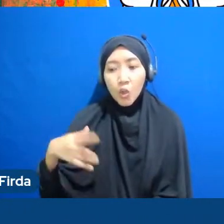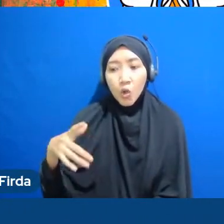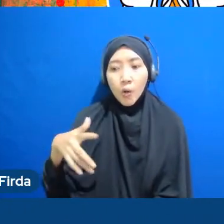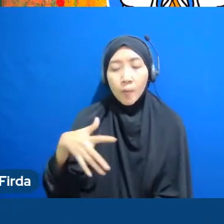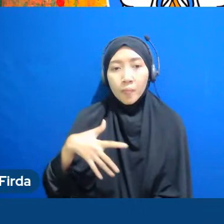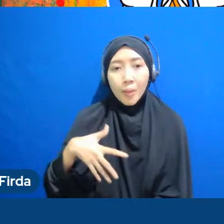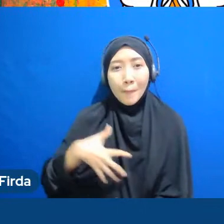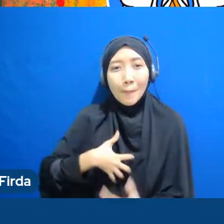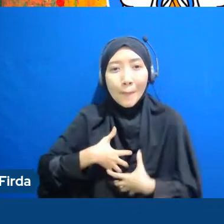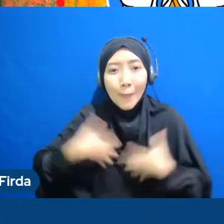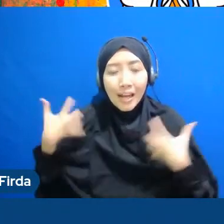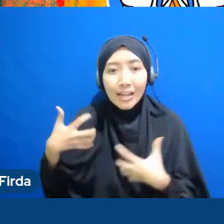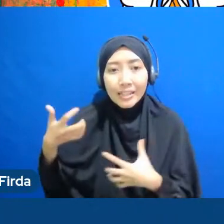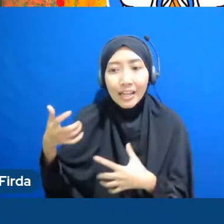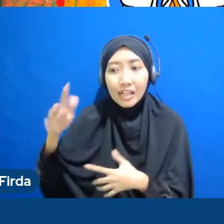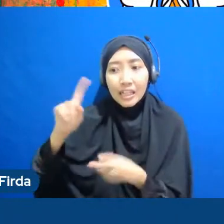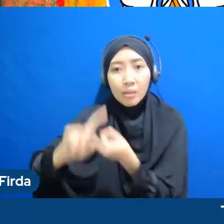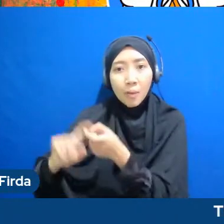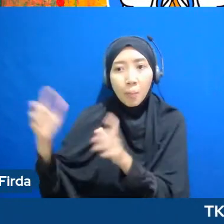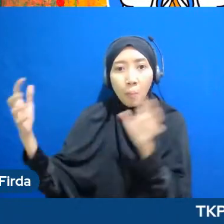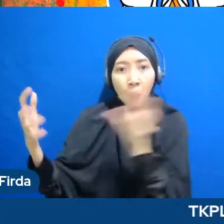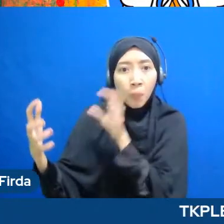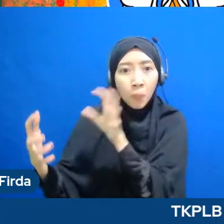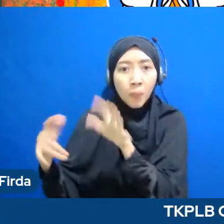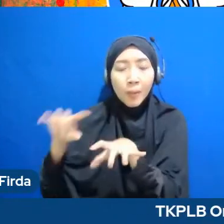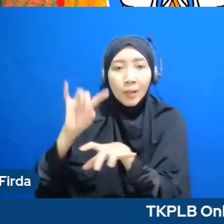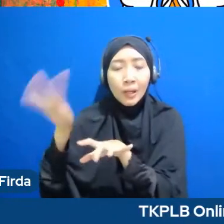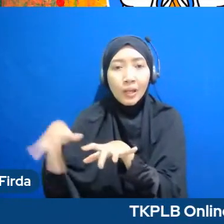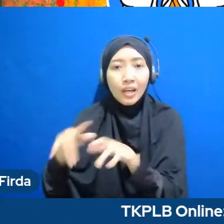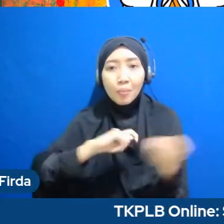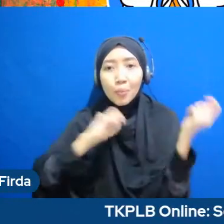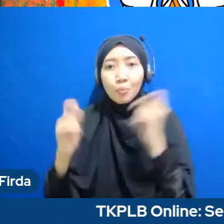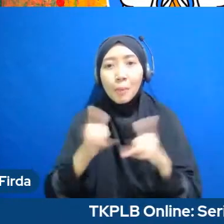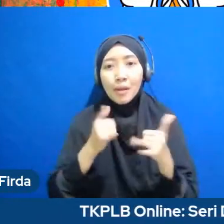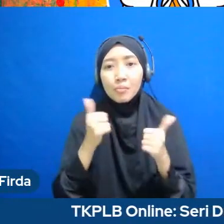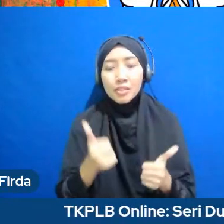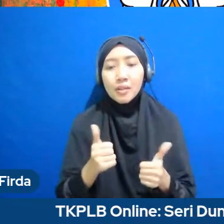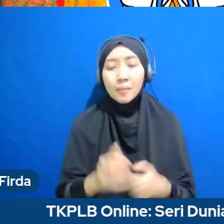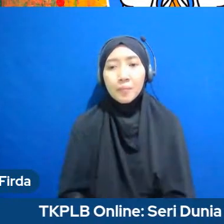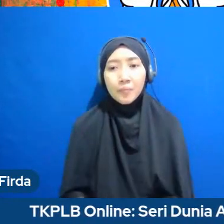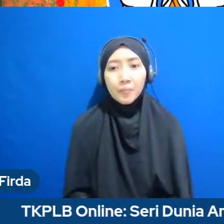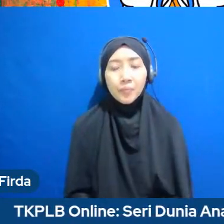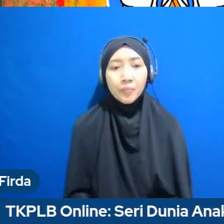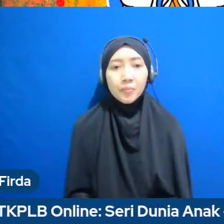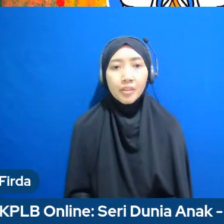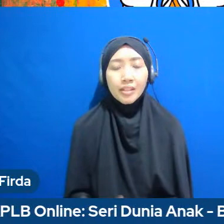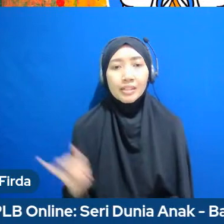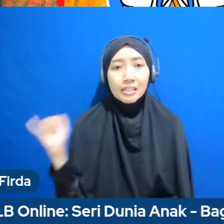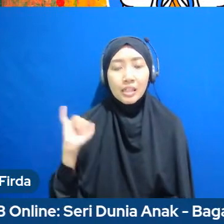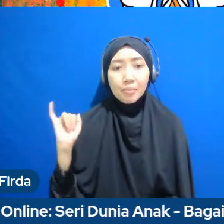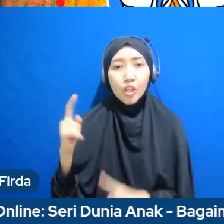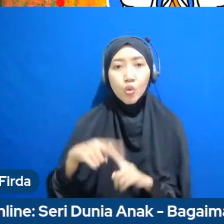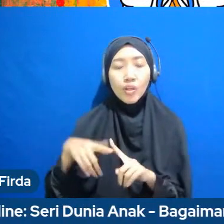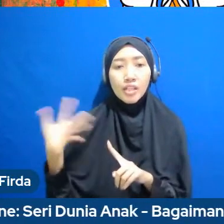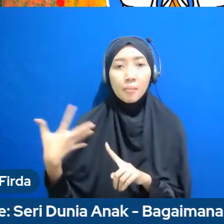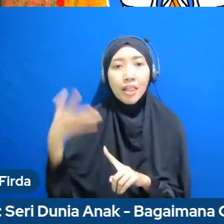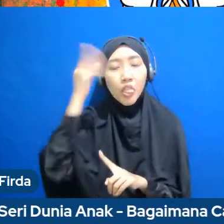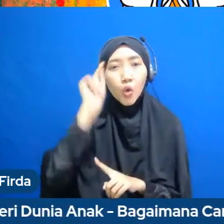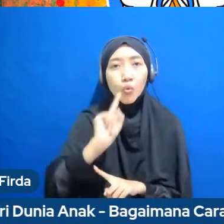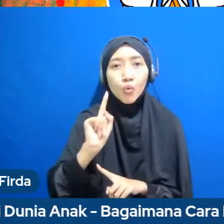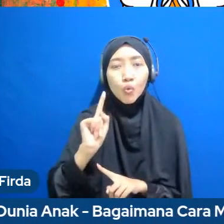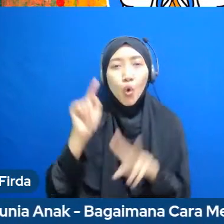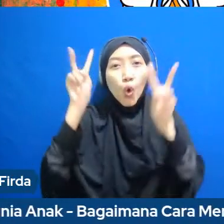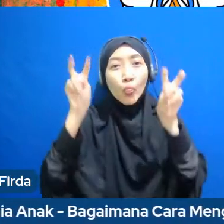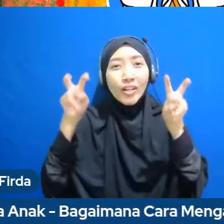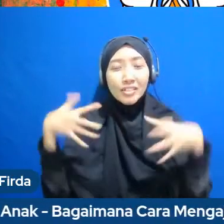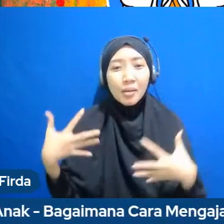lain-lain. Jadi itu bisa latar mainan dan sebagainya. Tapi tadi sih sebenarnya sama ya. Jadi PR-nya adalah tahu dulu konteksnya apa. Tambahan